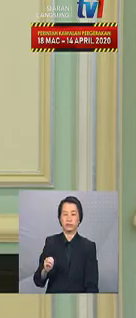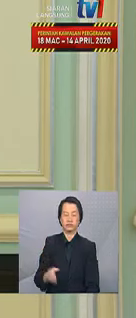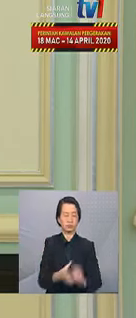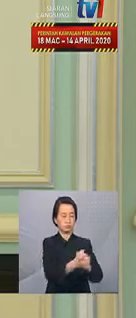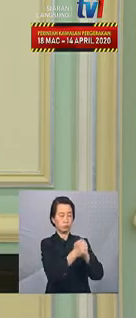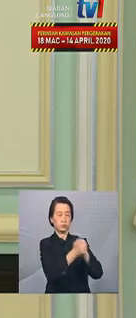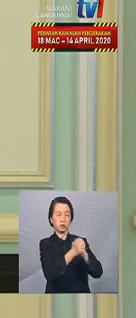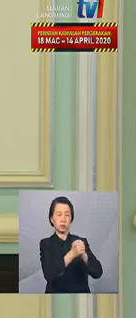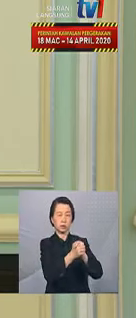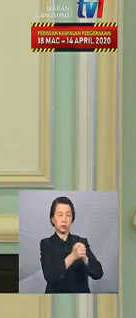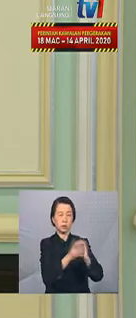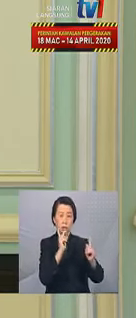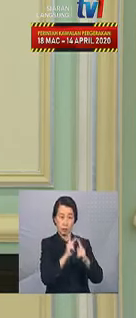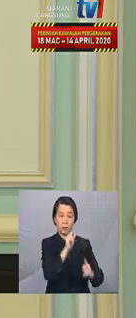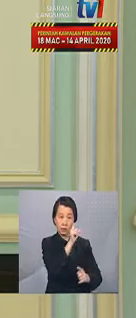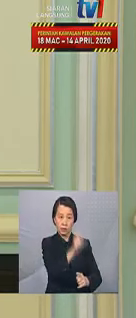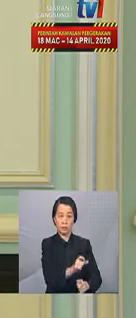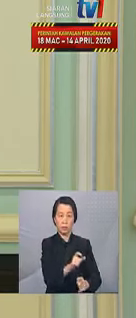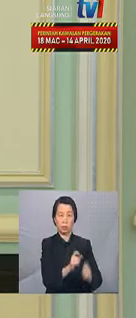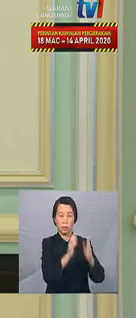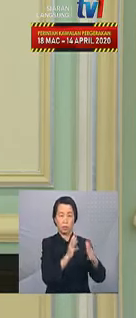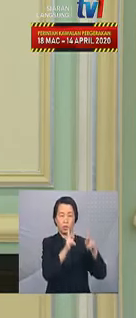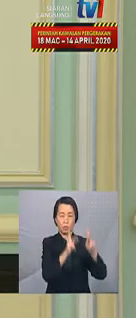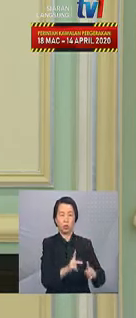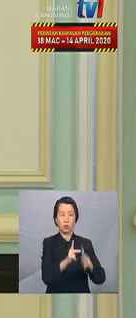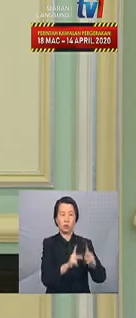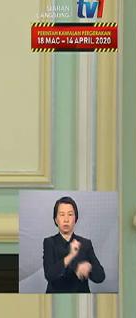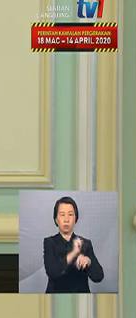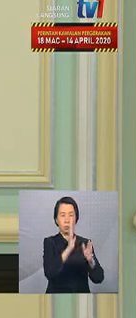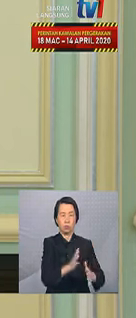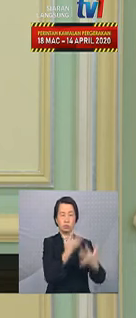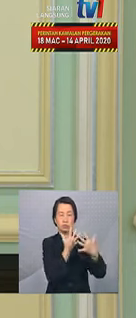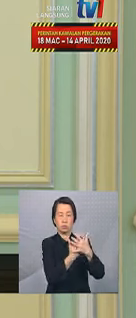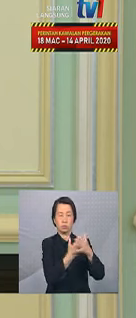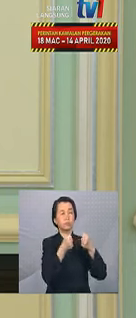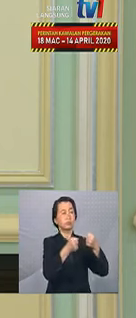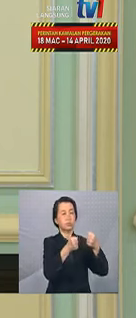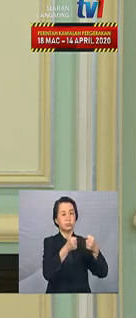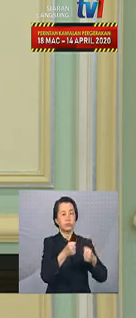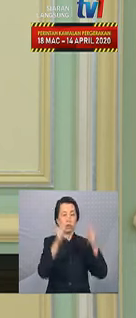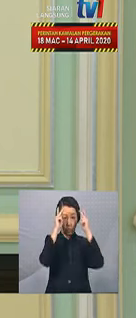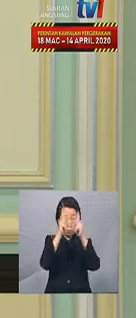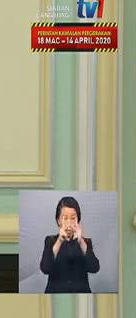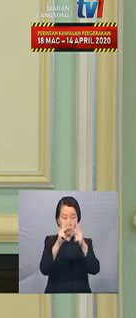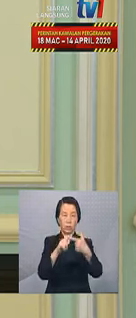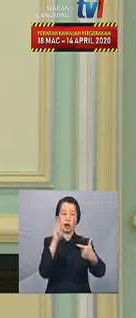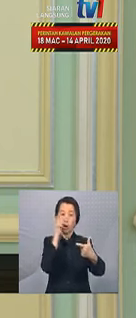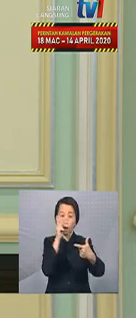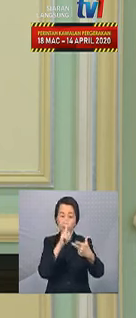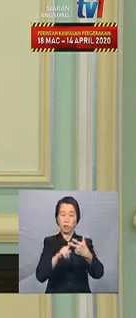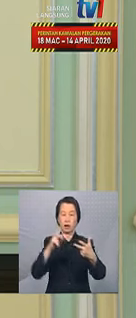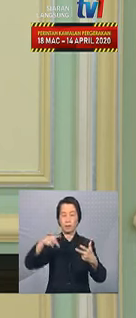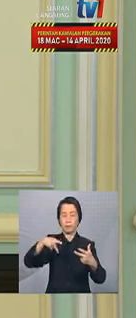Tahniah kita ucapkan kepada warga penjara Penur di Kuantan, penjara Kajang, penjara Pekalan